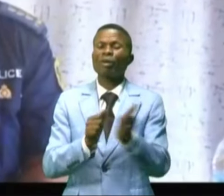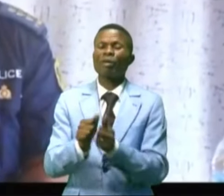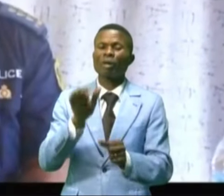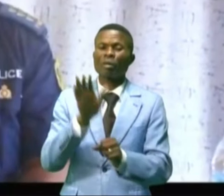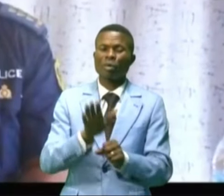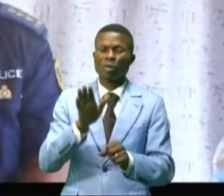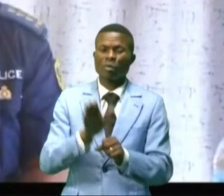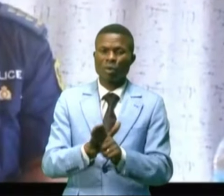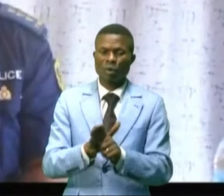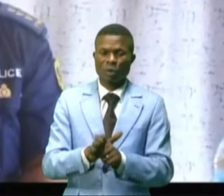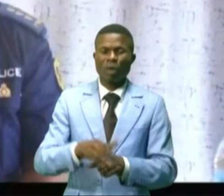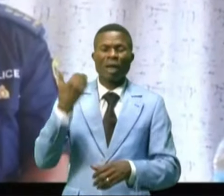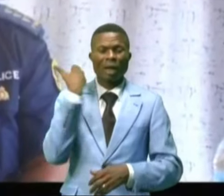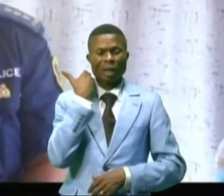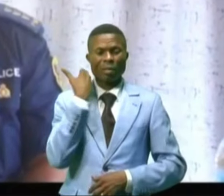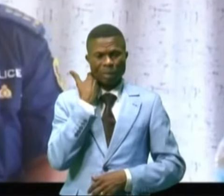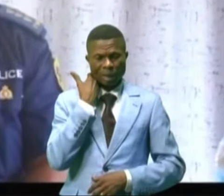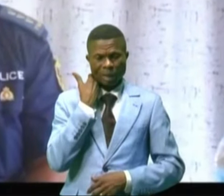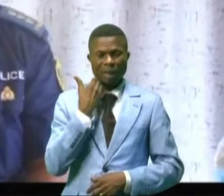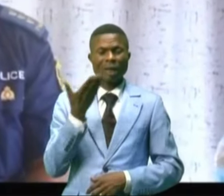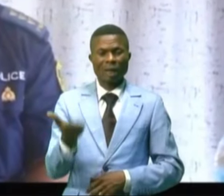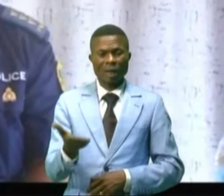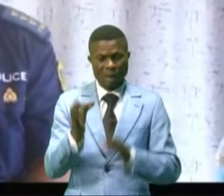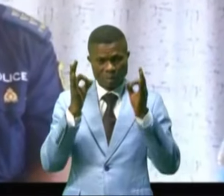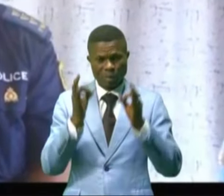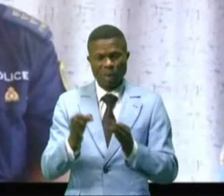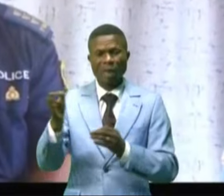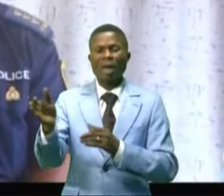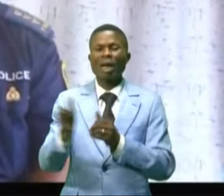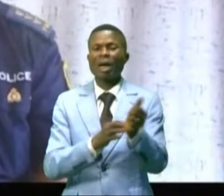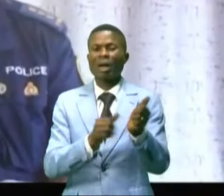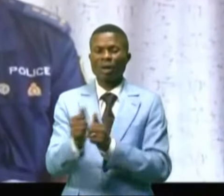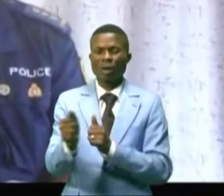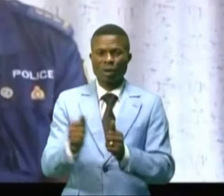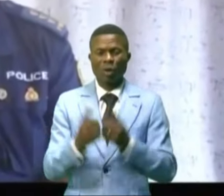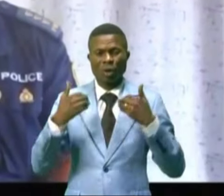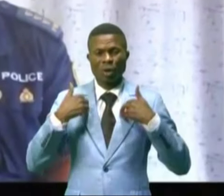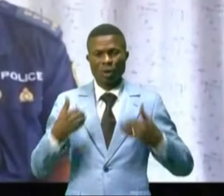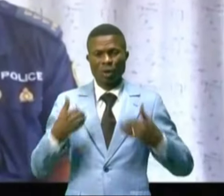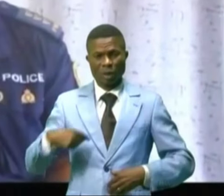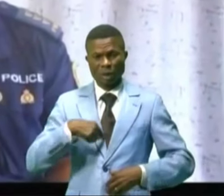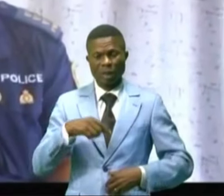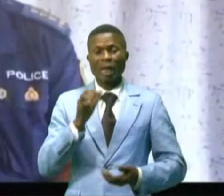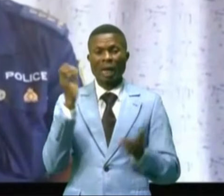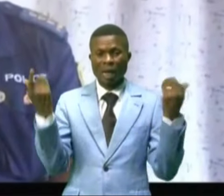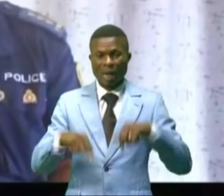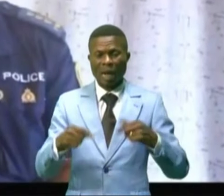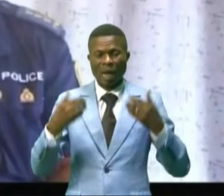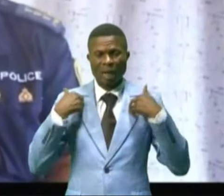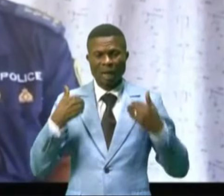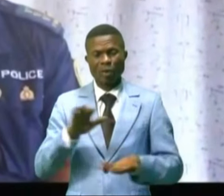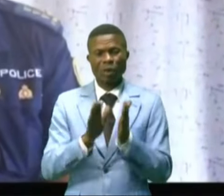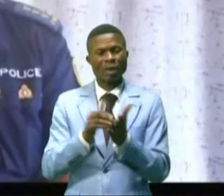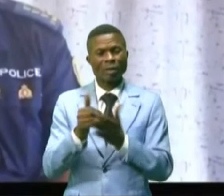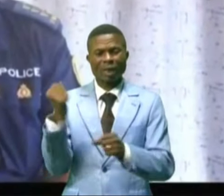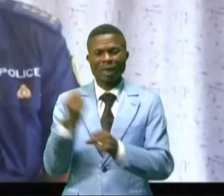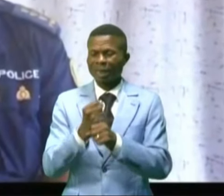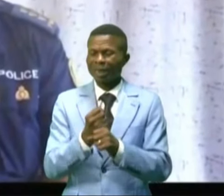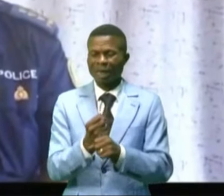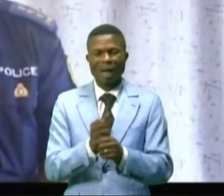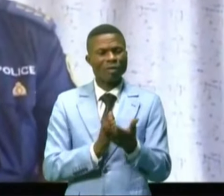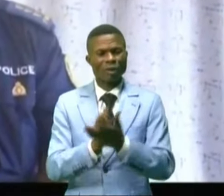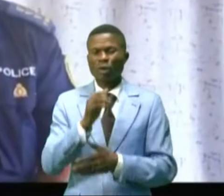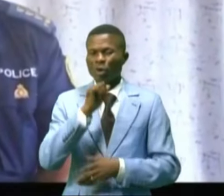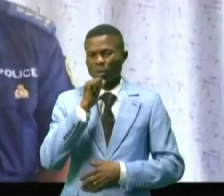plusieurs sortes de maladies épidémiques. Et ça va affaiblir notre corps. Et quand on est affaibli, on ne saura pas exercer n'importe quelle